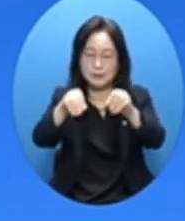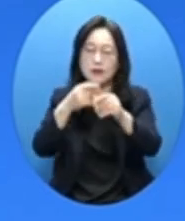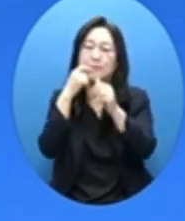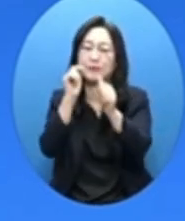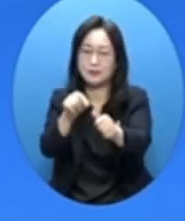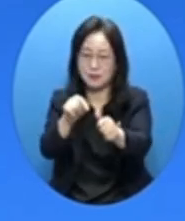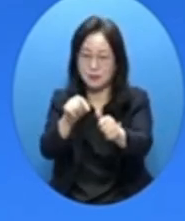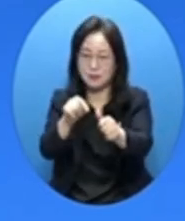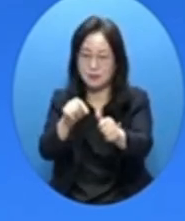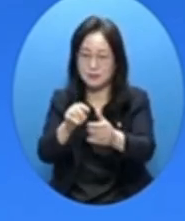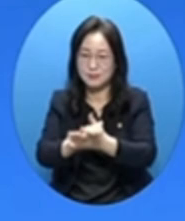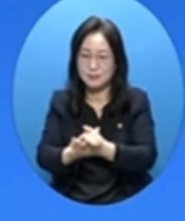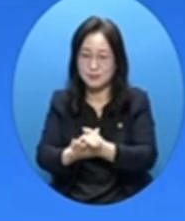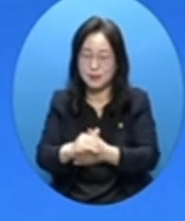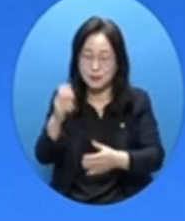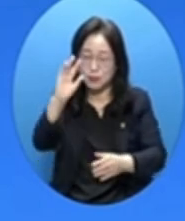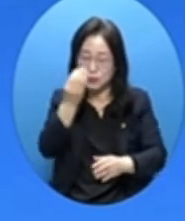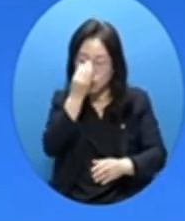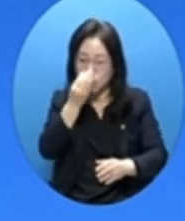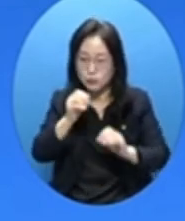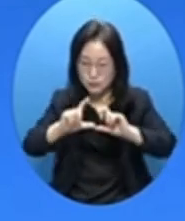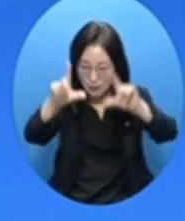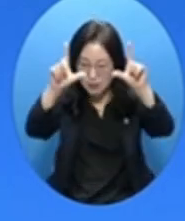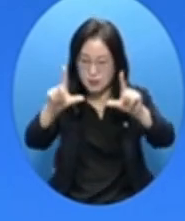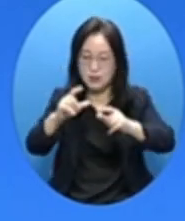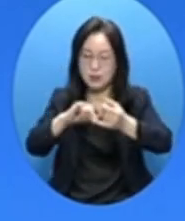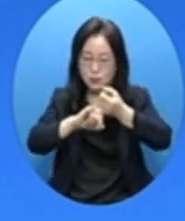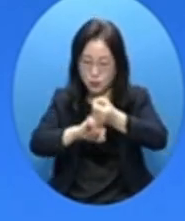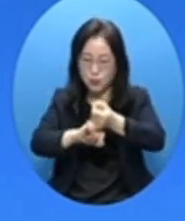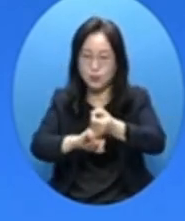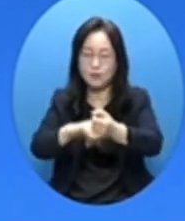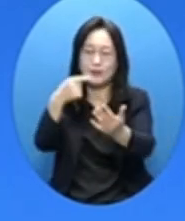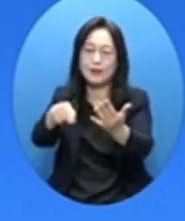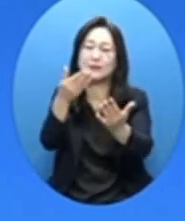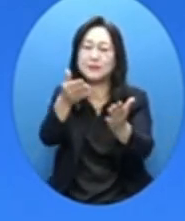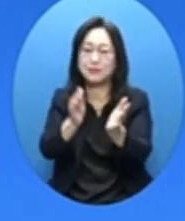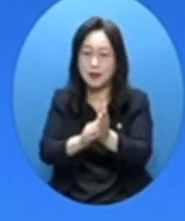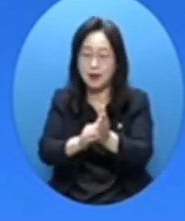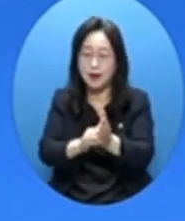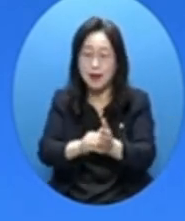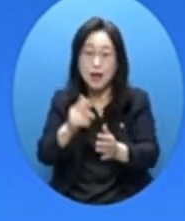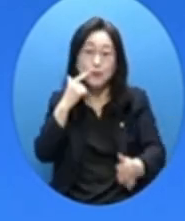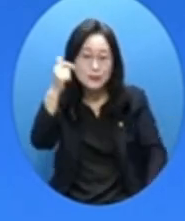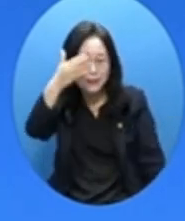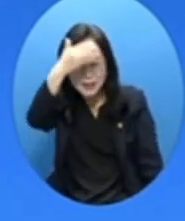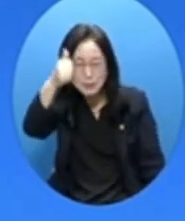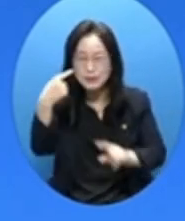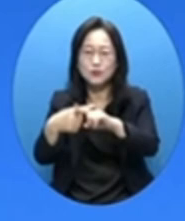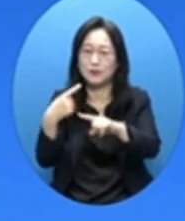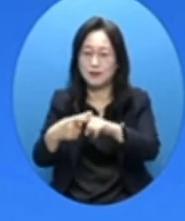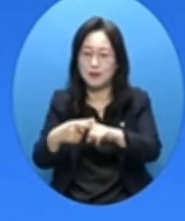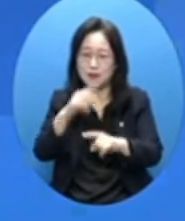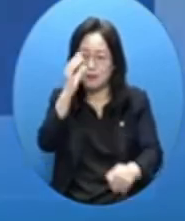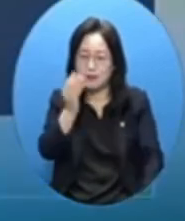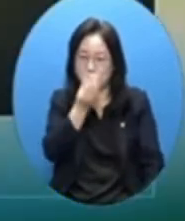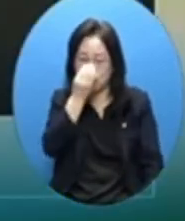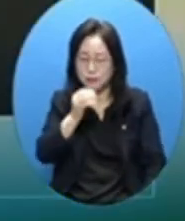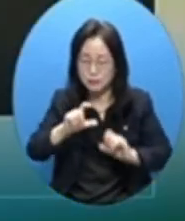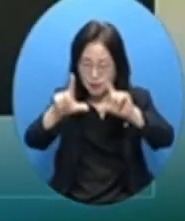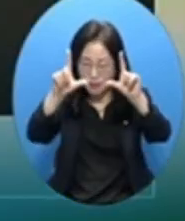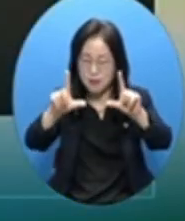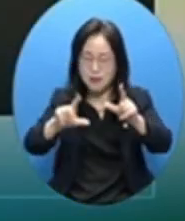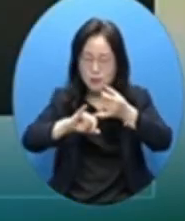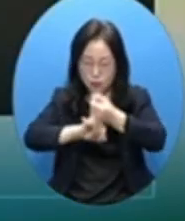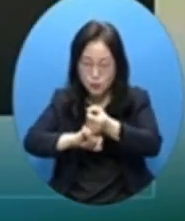그리고 성수주의를 가리켰습니다 저희 할아버님이 얼마나 하셨는지 주일날은